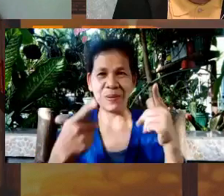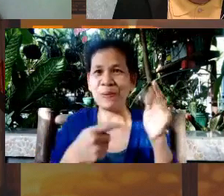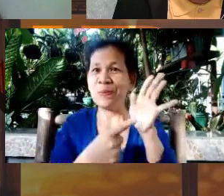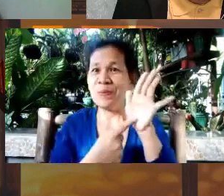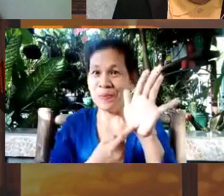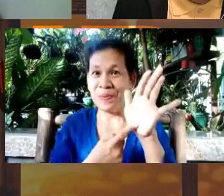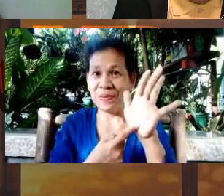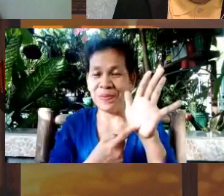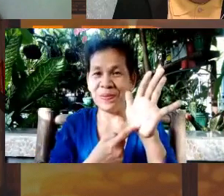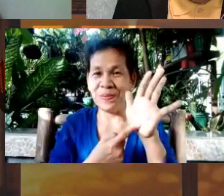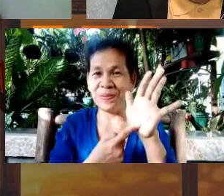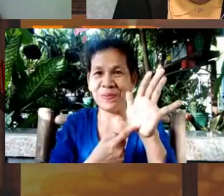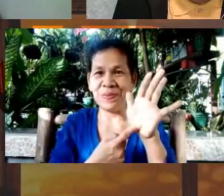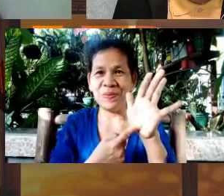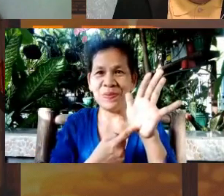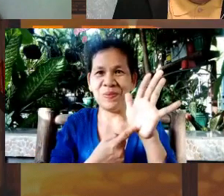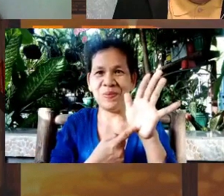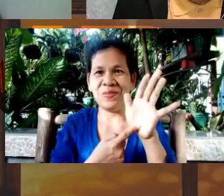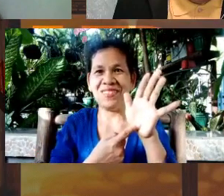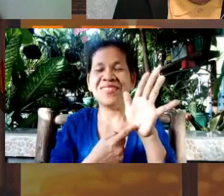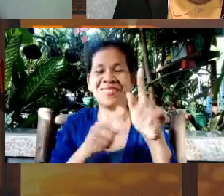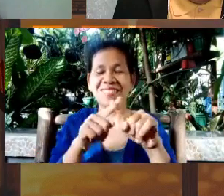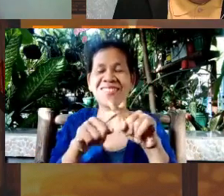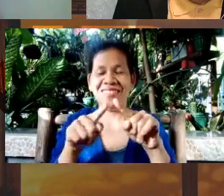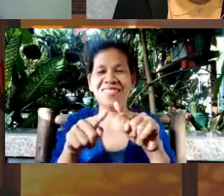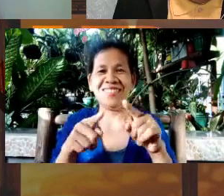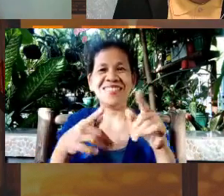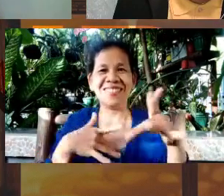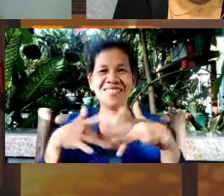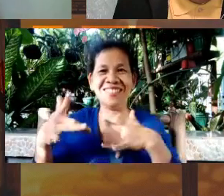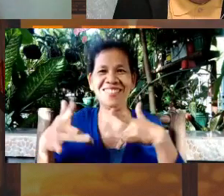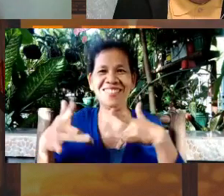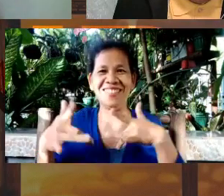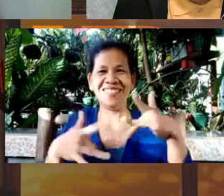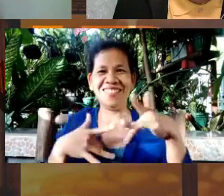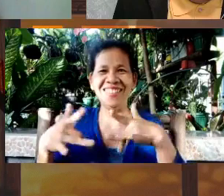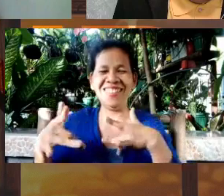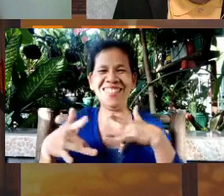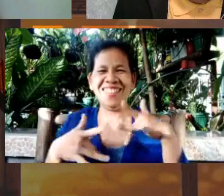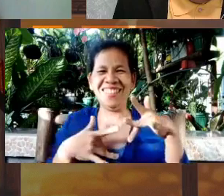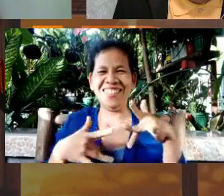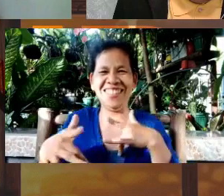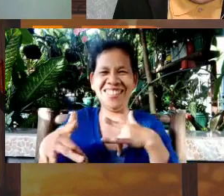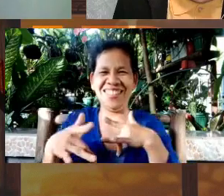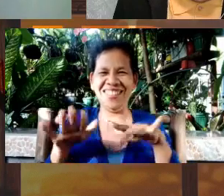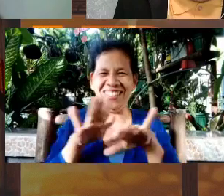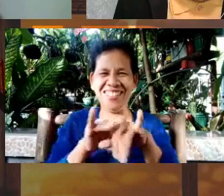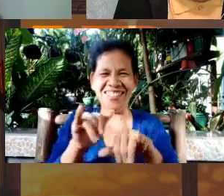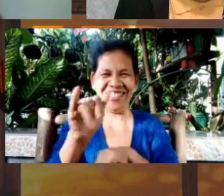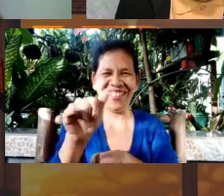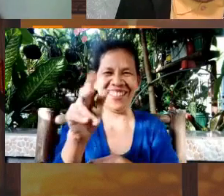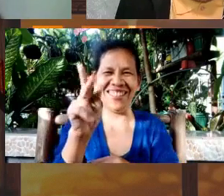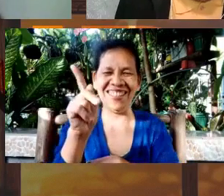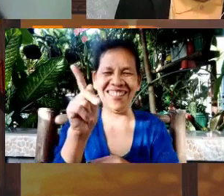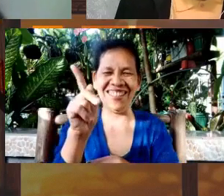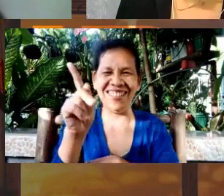So normal po talagang may kaba. Kami naman, si Pastor Porto, kinabahan din yan, unang sermon niya eh. Si